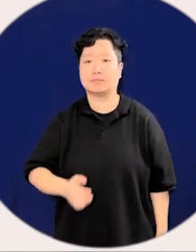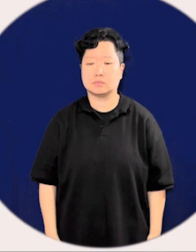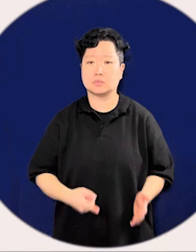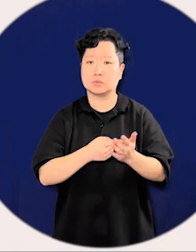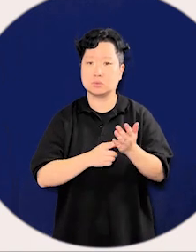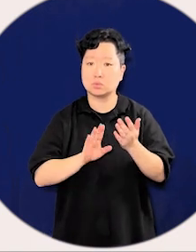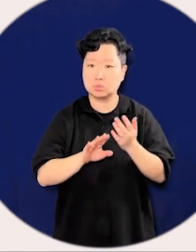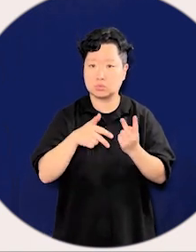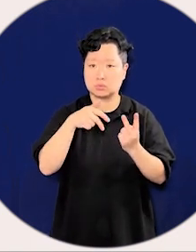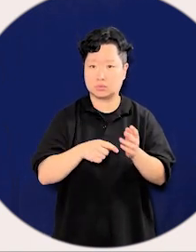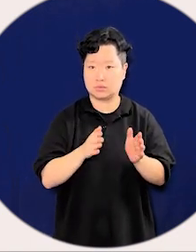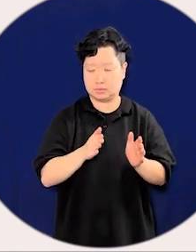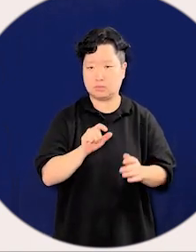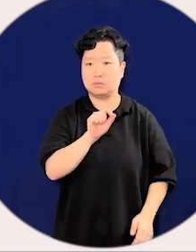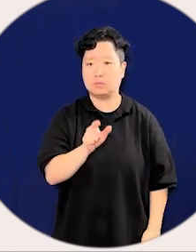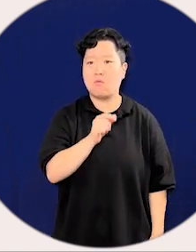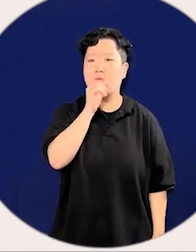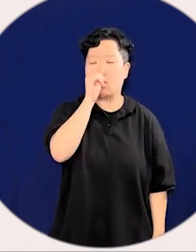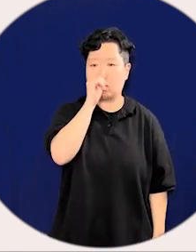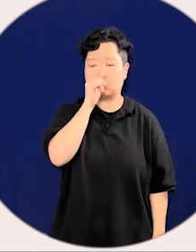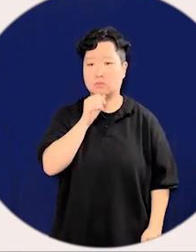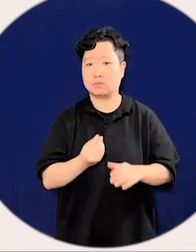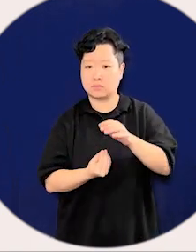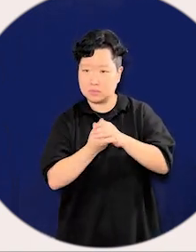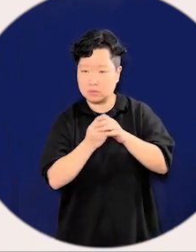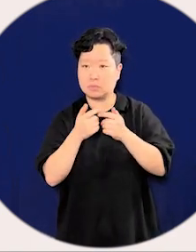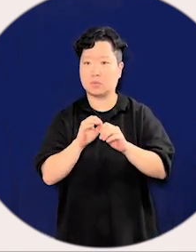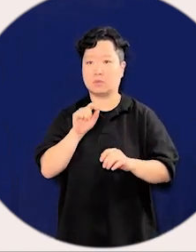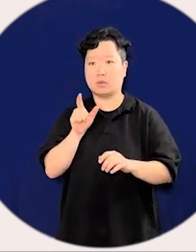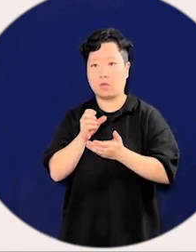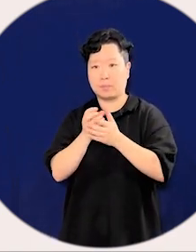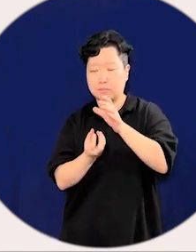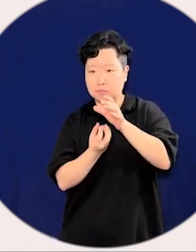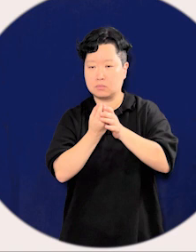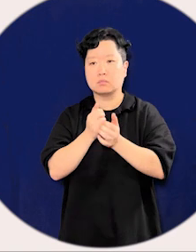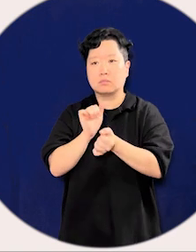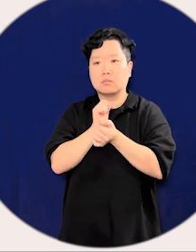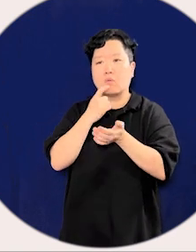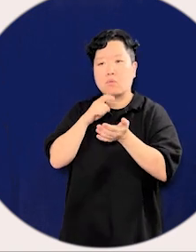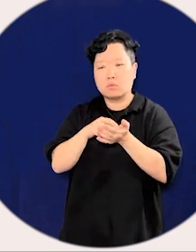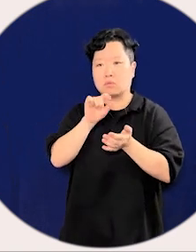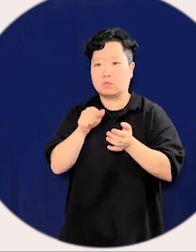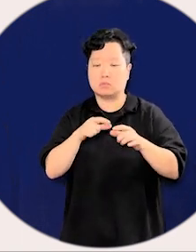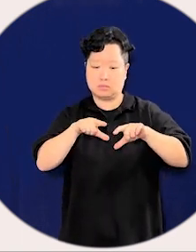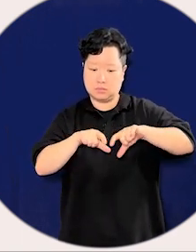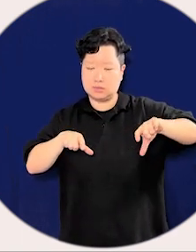후 첫 2주간은 감염이 되기 쉬우므로 탐폰이나 월경컵보다는 생리대를 사용하는 것이